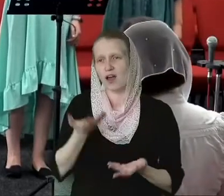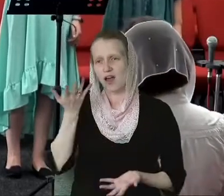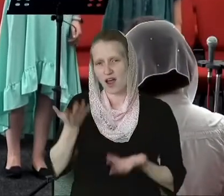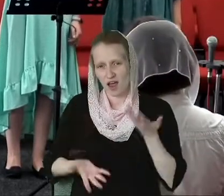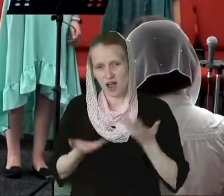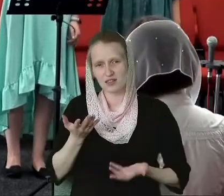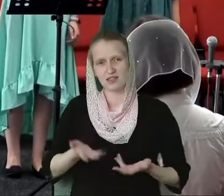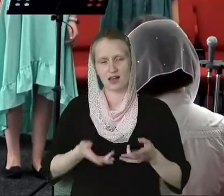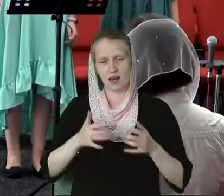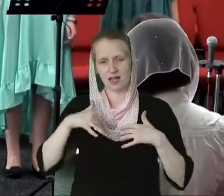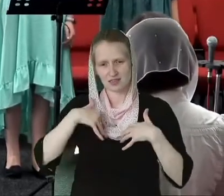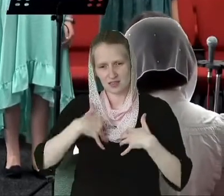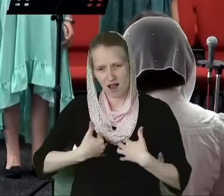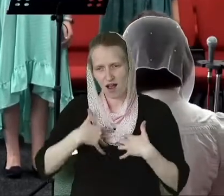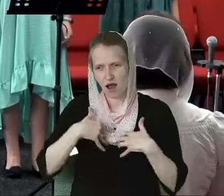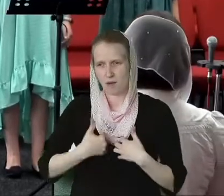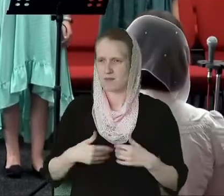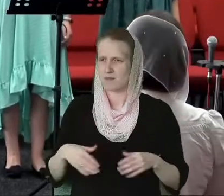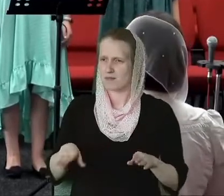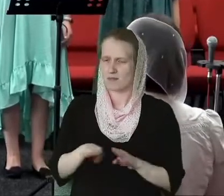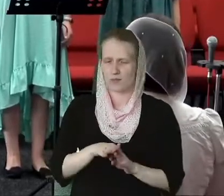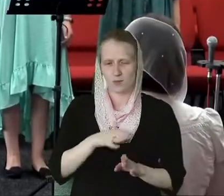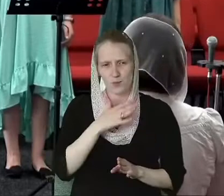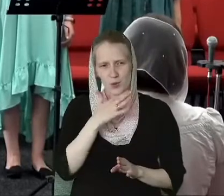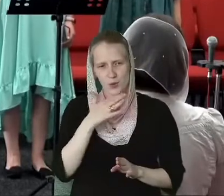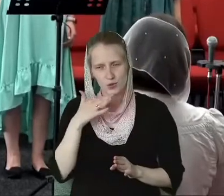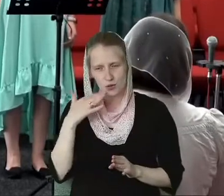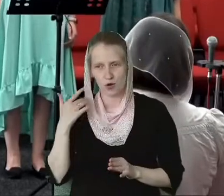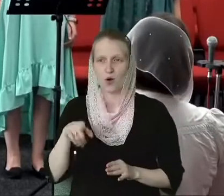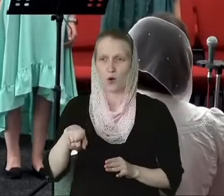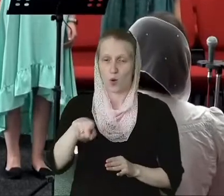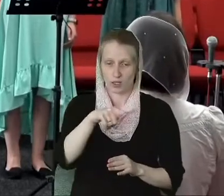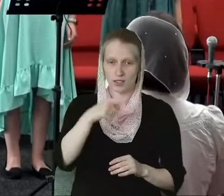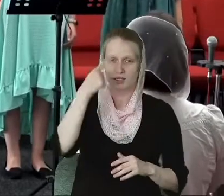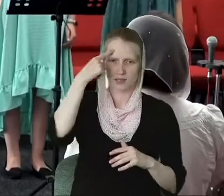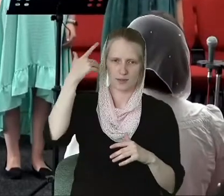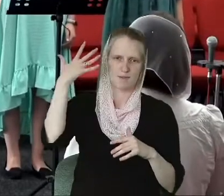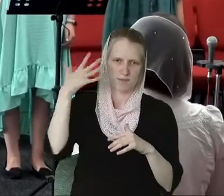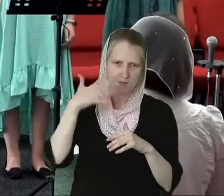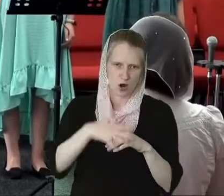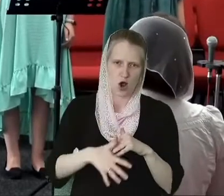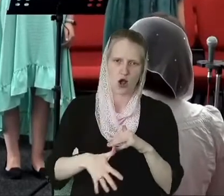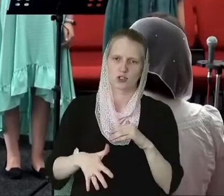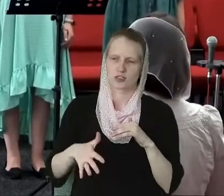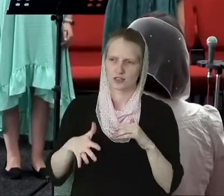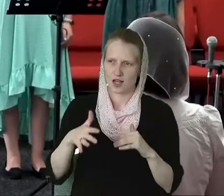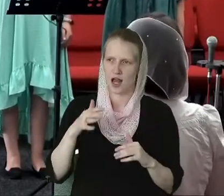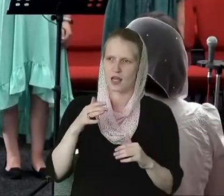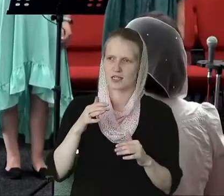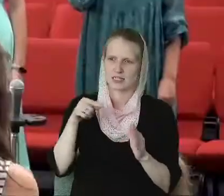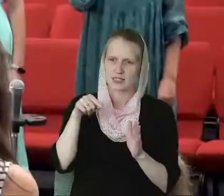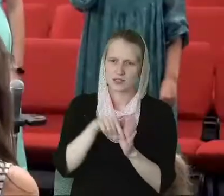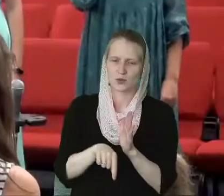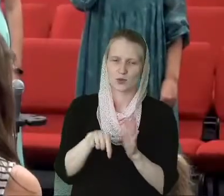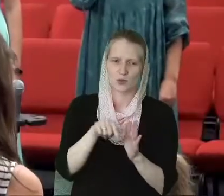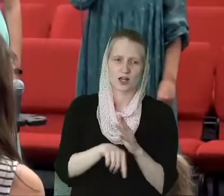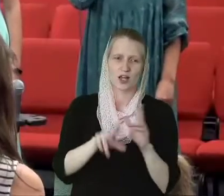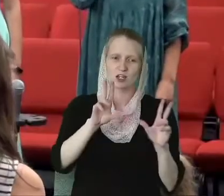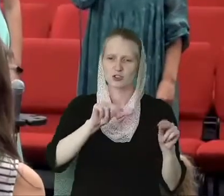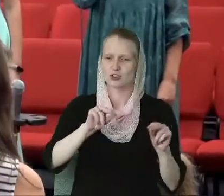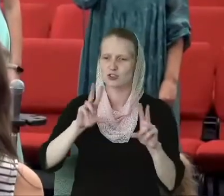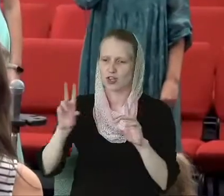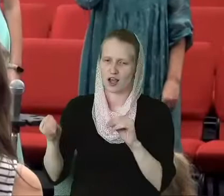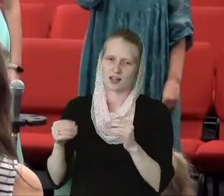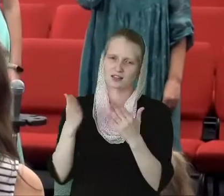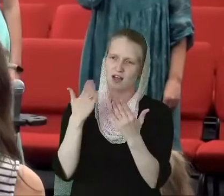если скорбей так много, и ты познаешь суть. Счастье